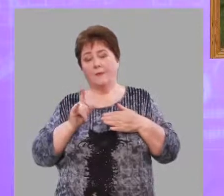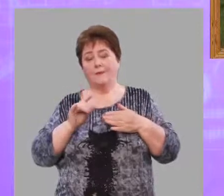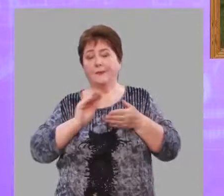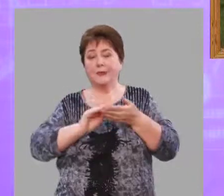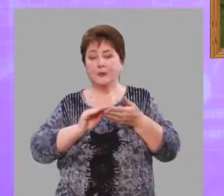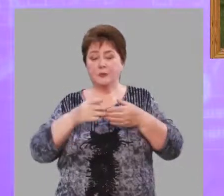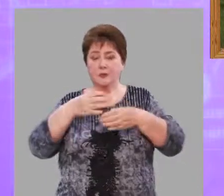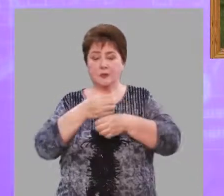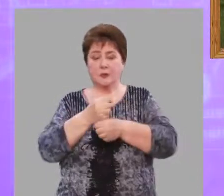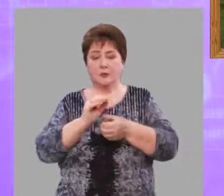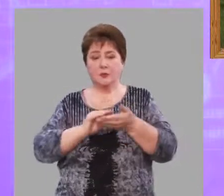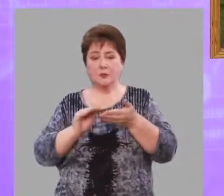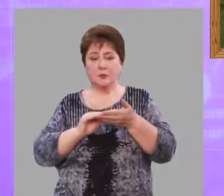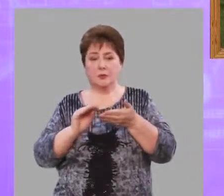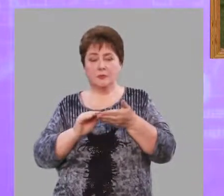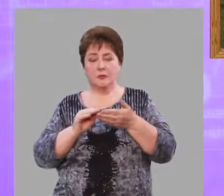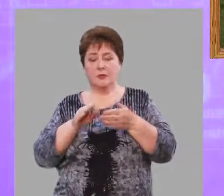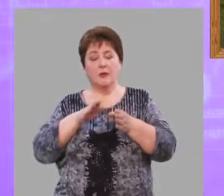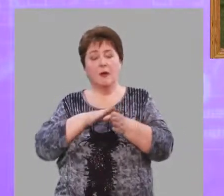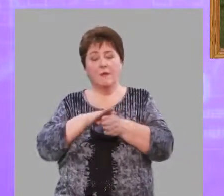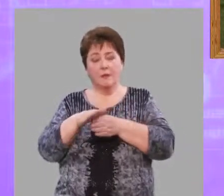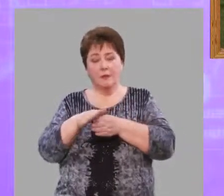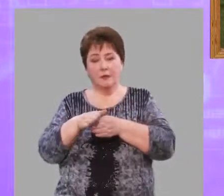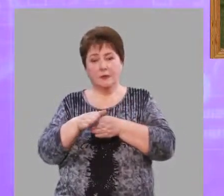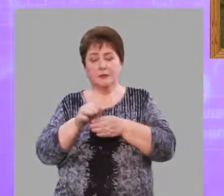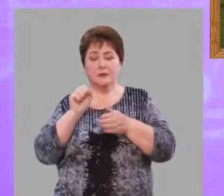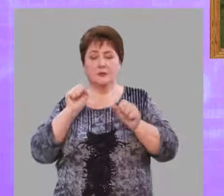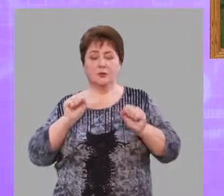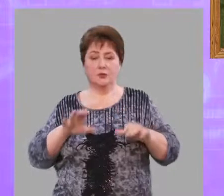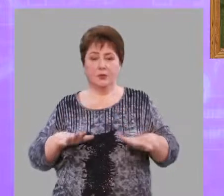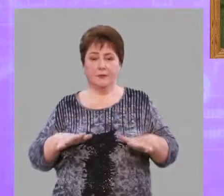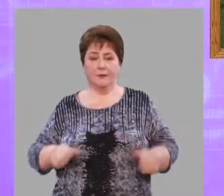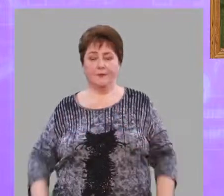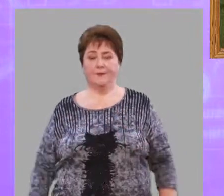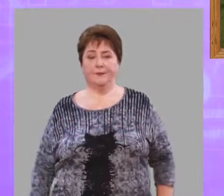Запишите краткую запись и выполните решение.